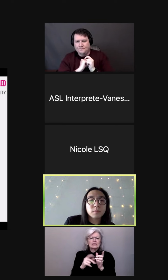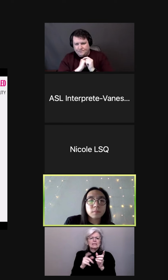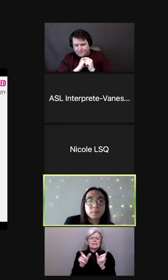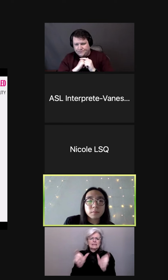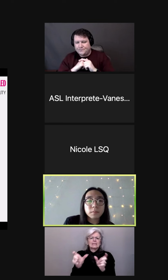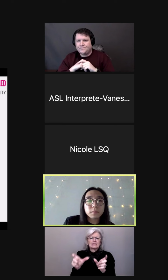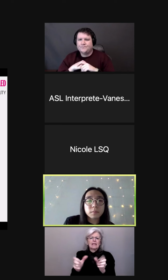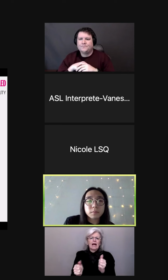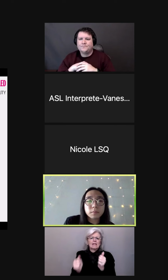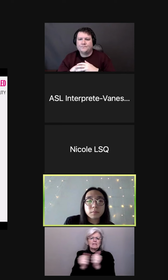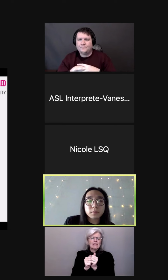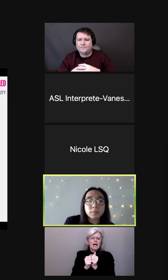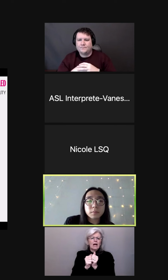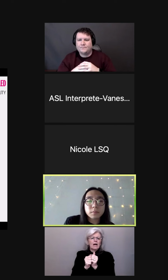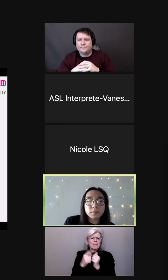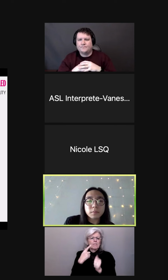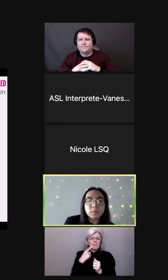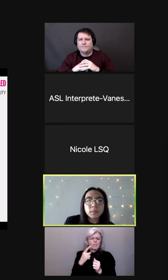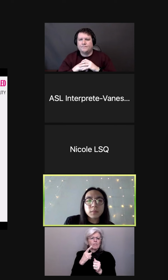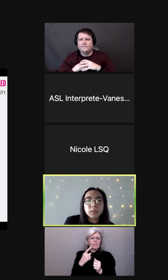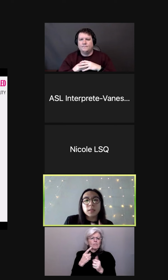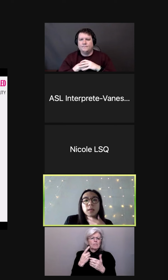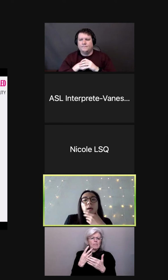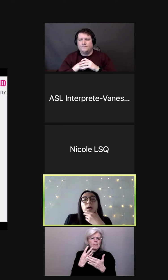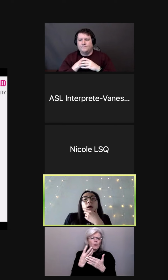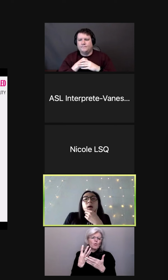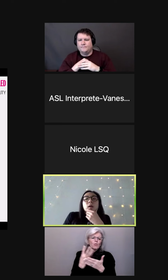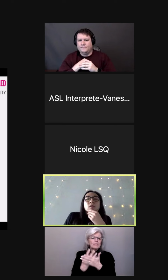des cellules d'aisonnement aux prisons à ciel ouvert.